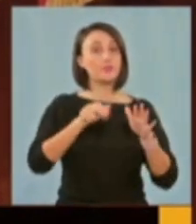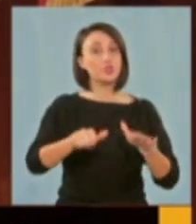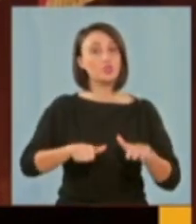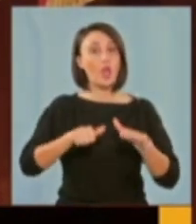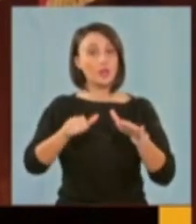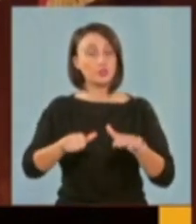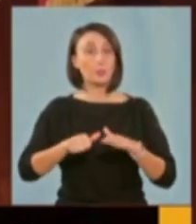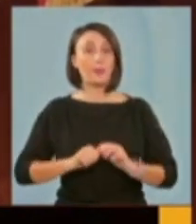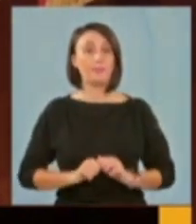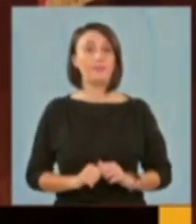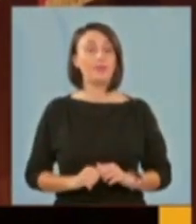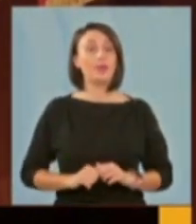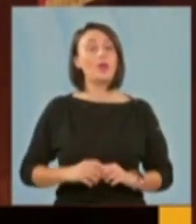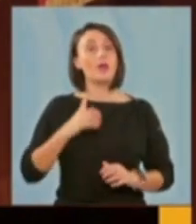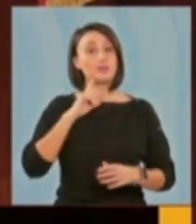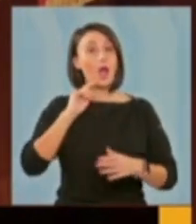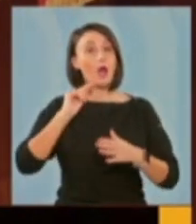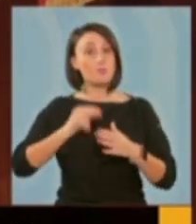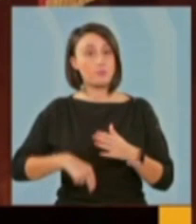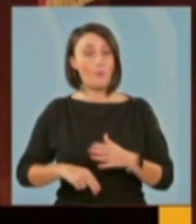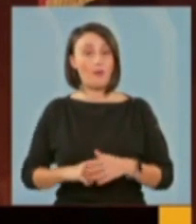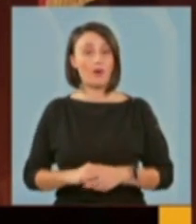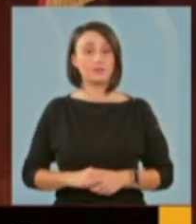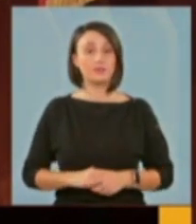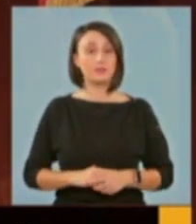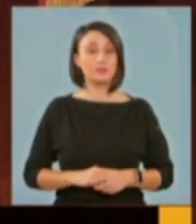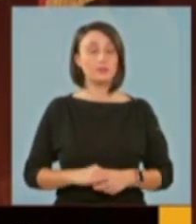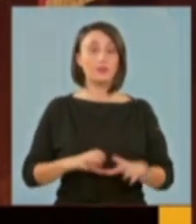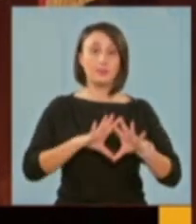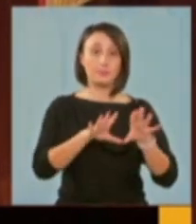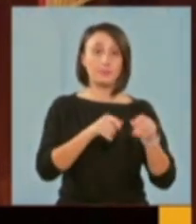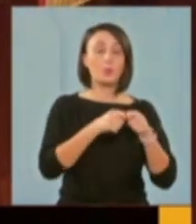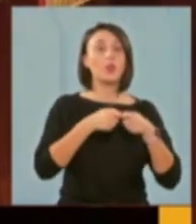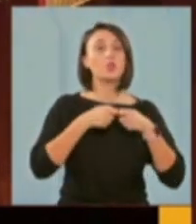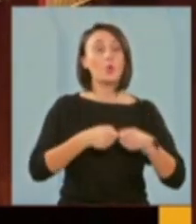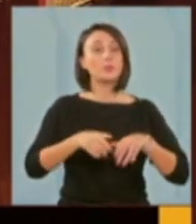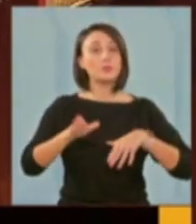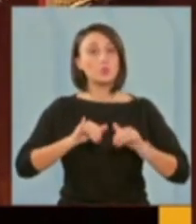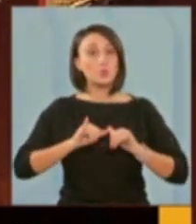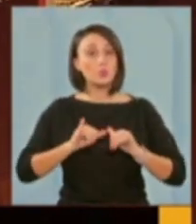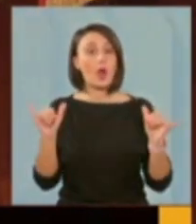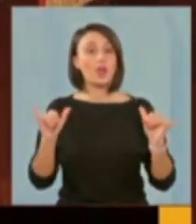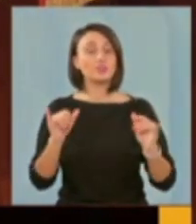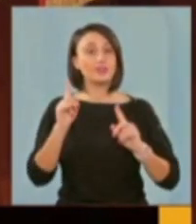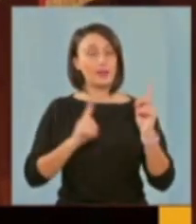2016 ne-ați aprobat să, împreună